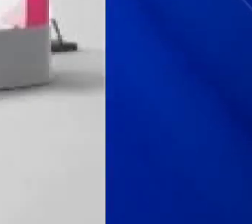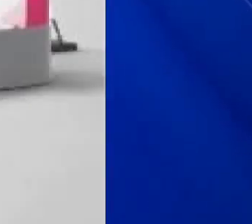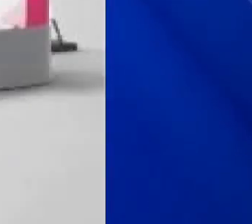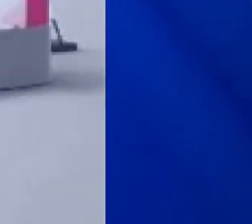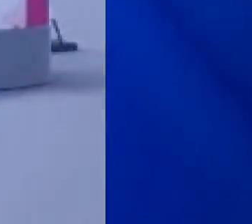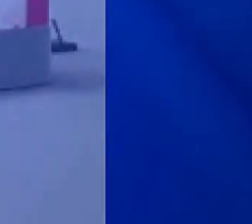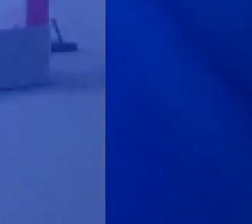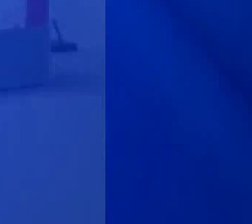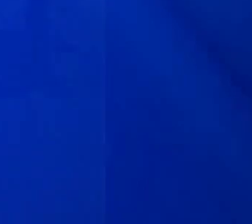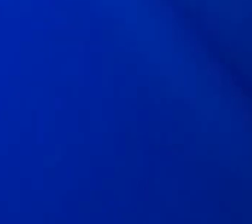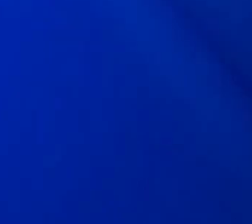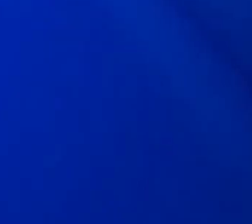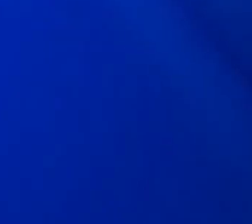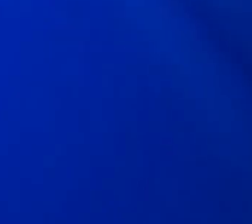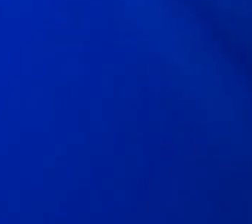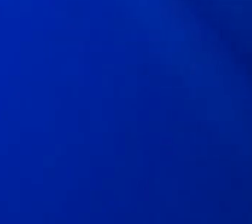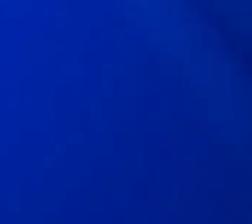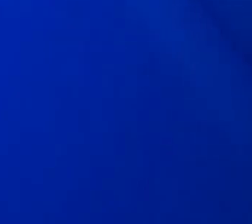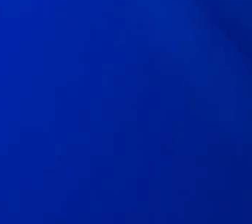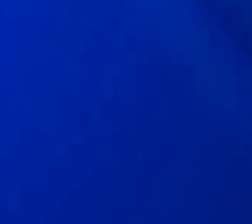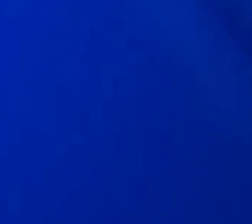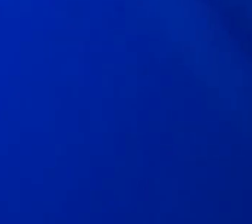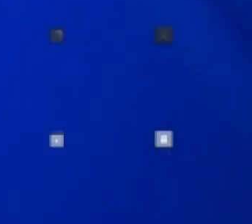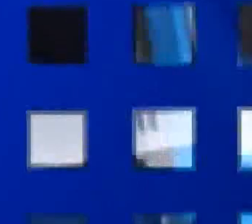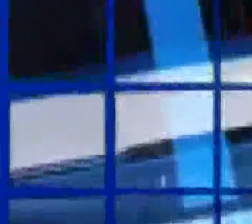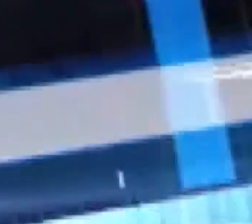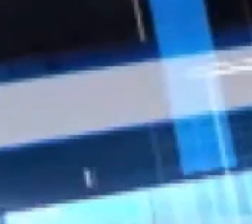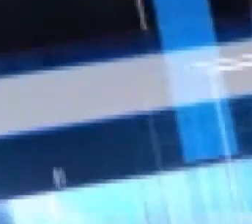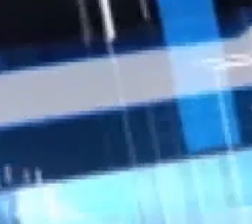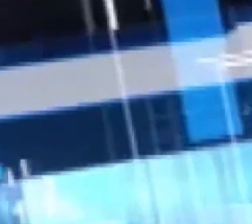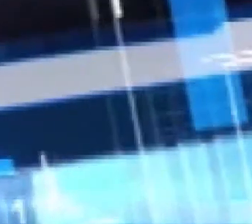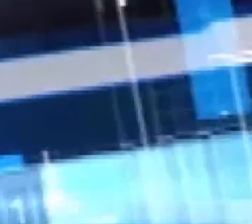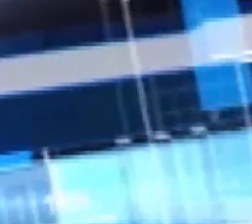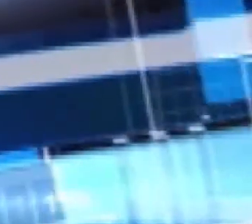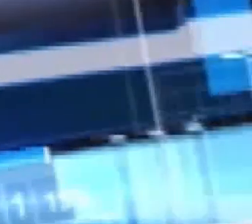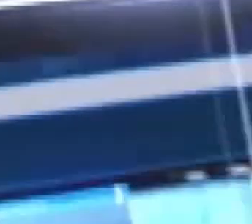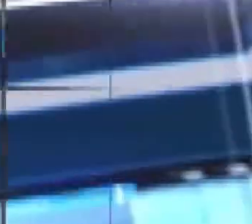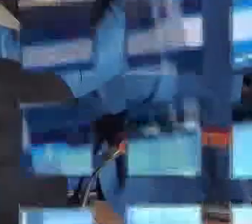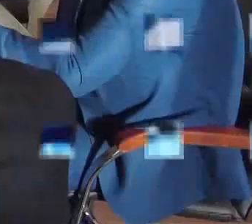области Абай. Специально созданная комиссия подвела итоги конкурса.